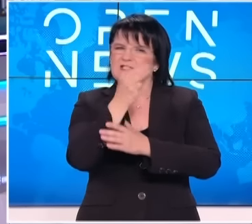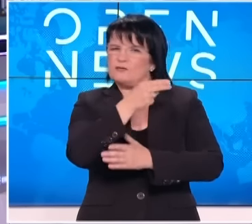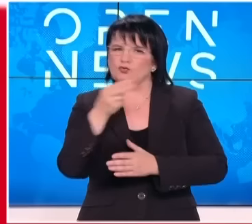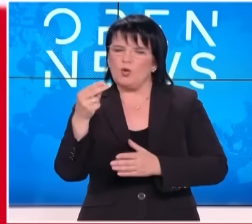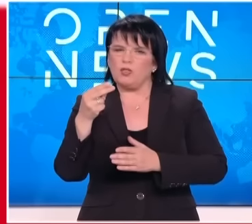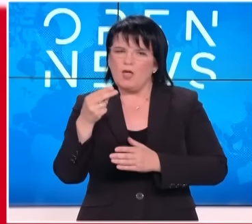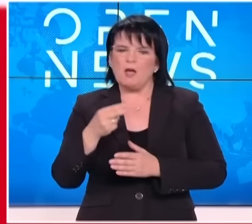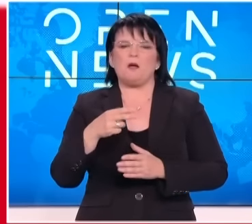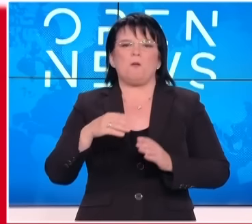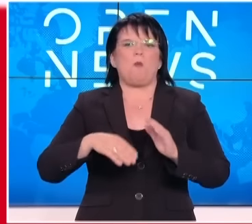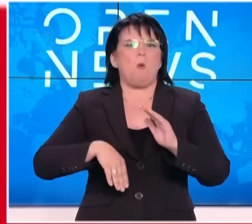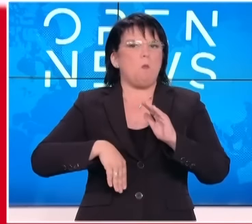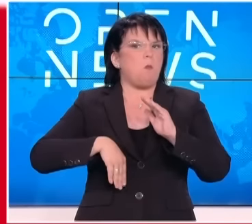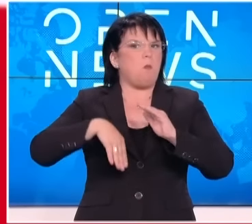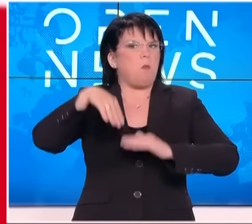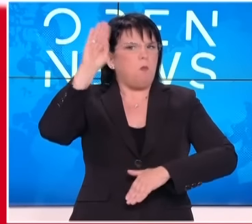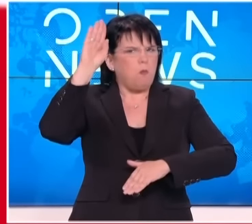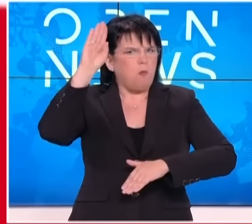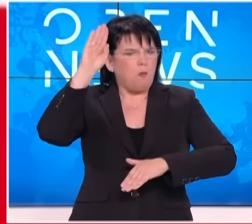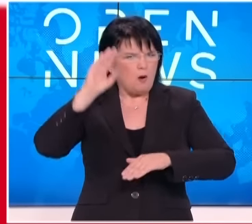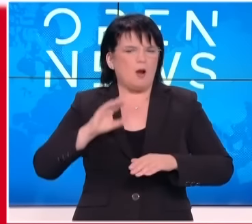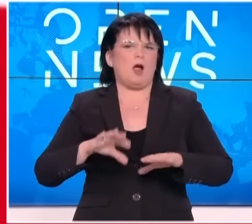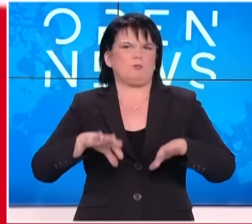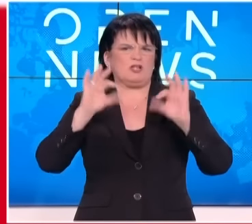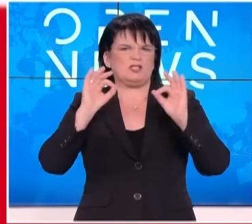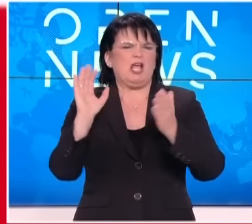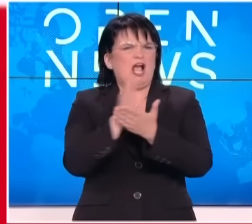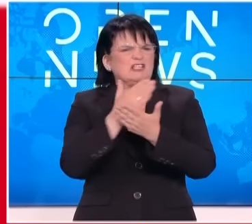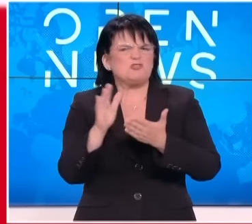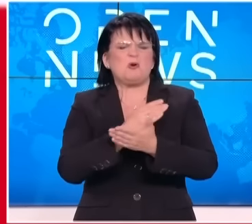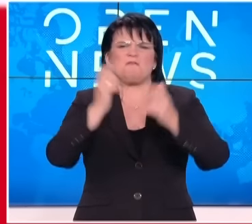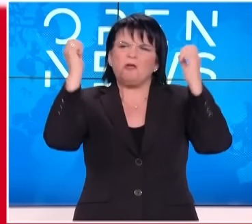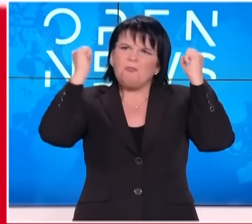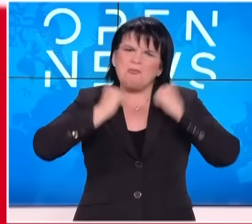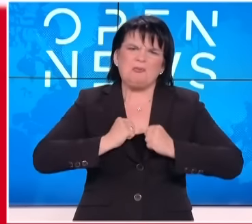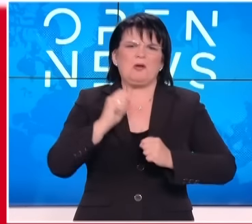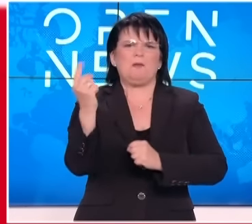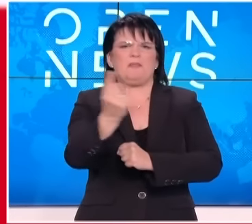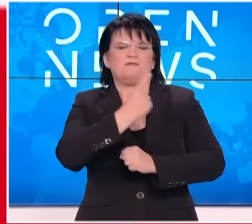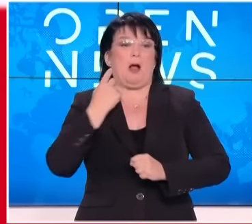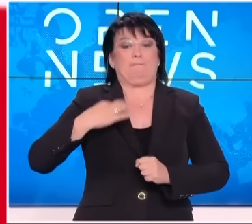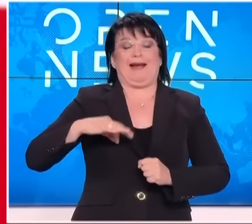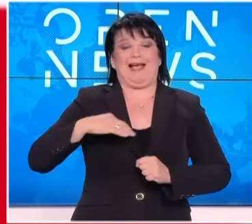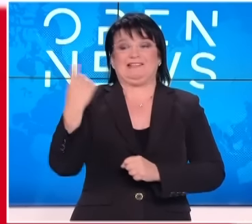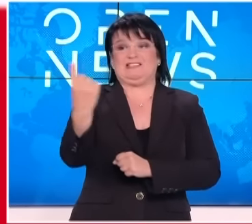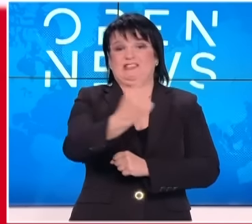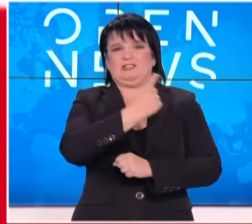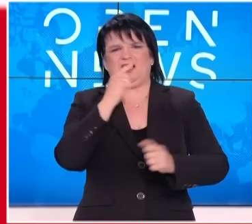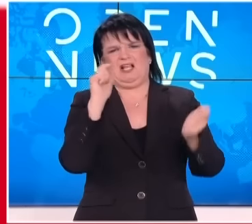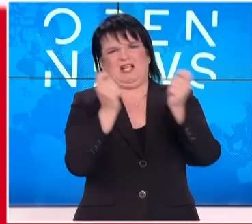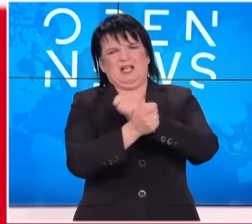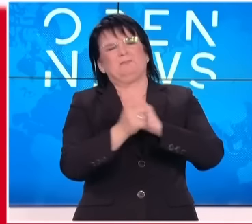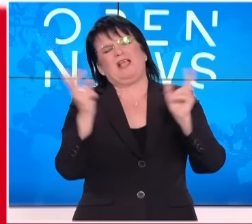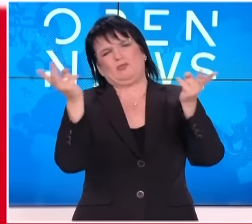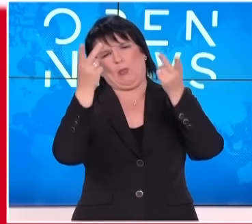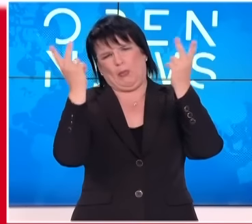εκτοξευθούν λόγω των απε και την άναρχη τοποθέτησή τους που κατα στρέφουν και το περιβάλλον εκτός των άλλω δεν είναι πράσινη μετάβαση αυτή πράσινα άλογα